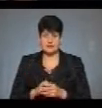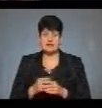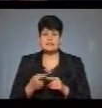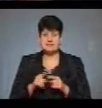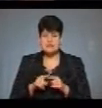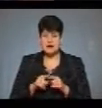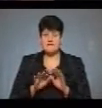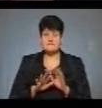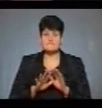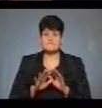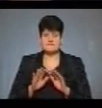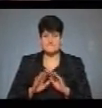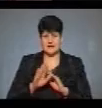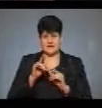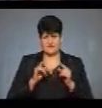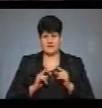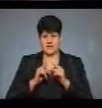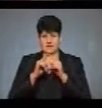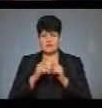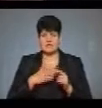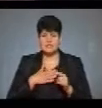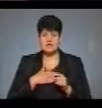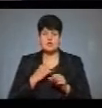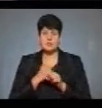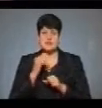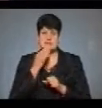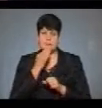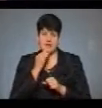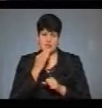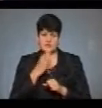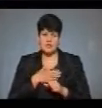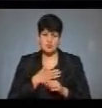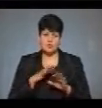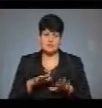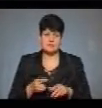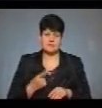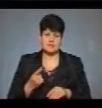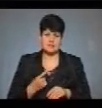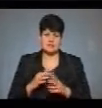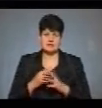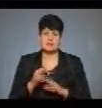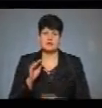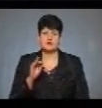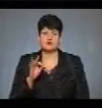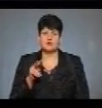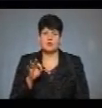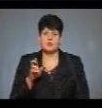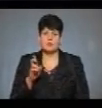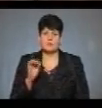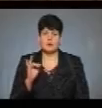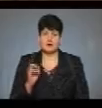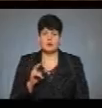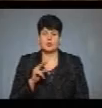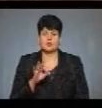верхівка нашої ялинки, яка виготовлена з медово-імбирного печива, нашою місцевою майстринею з села Жолобки, Лозовицькою